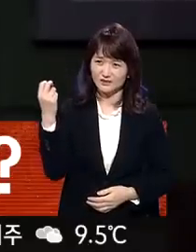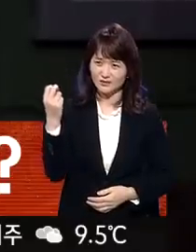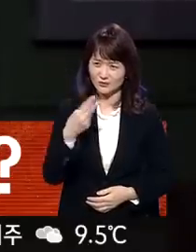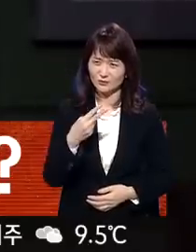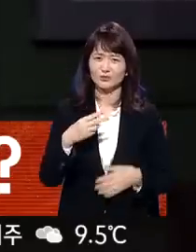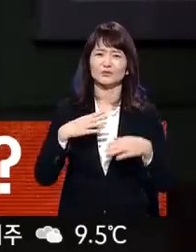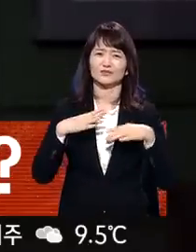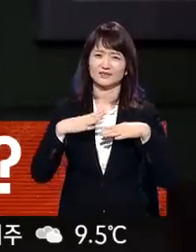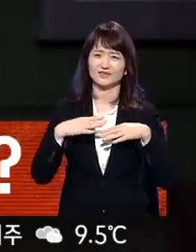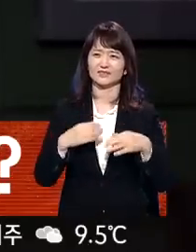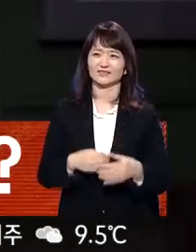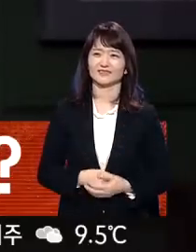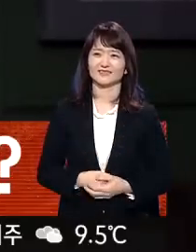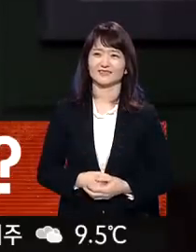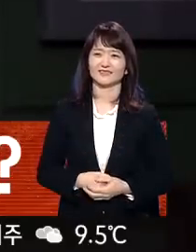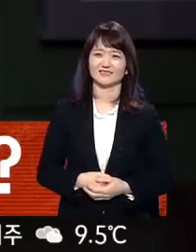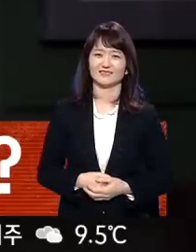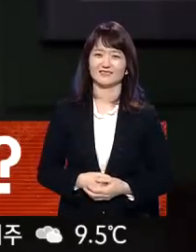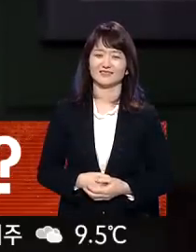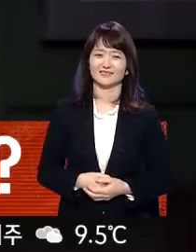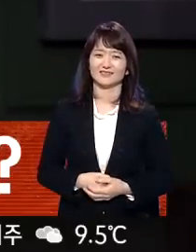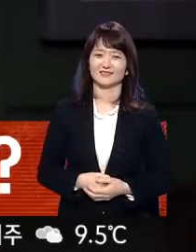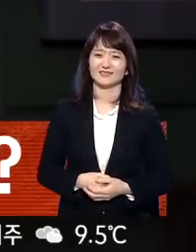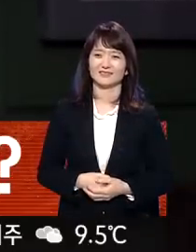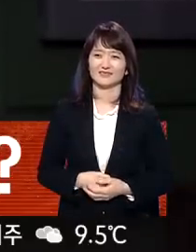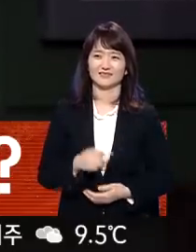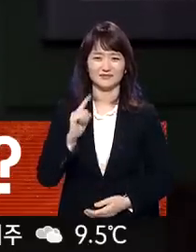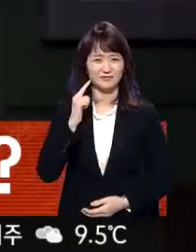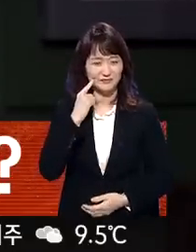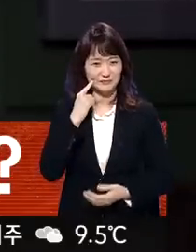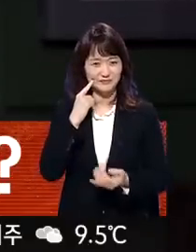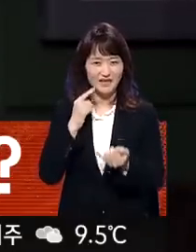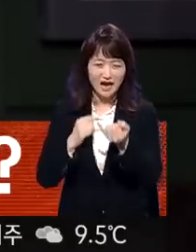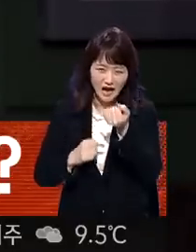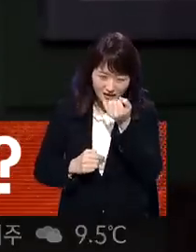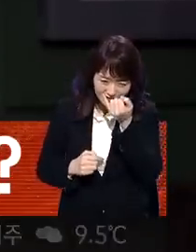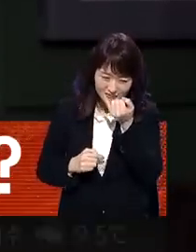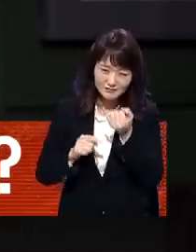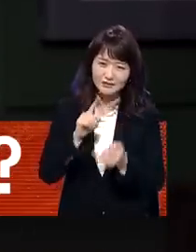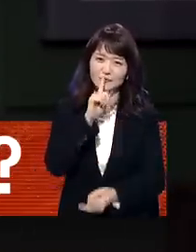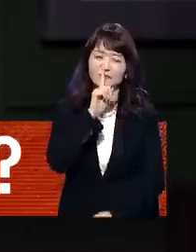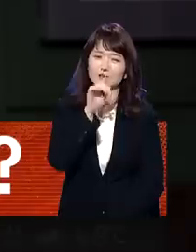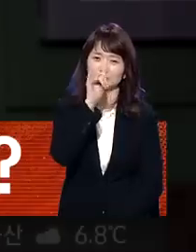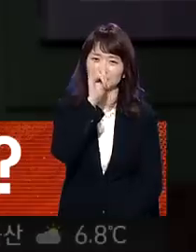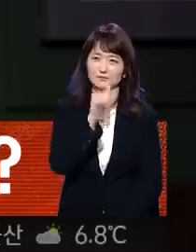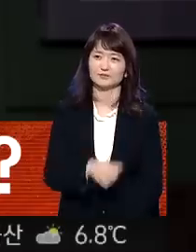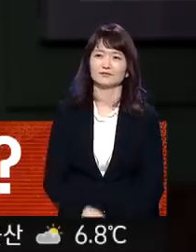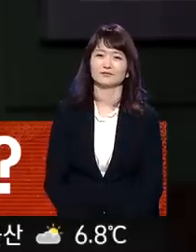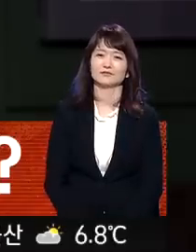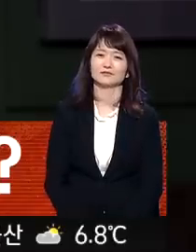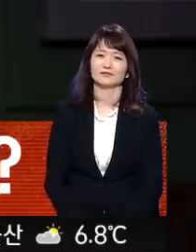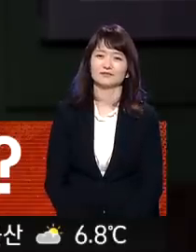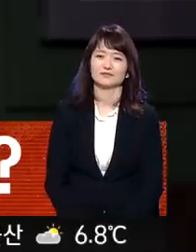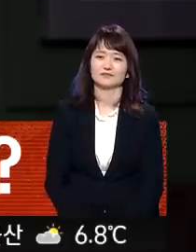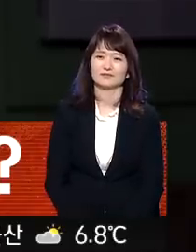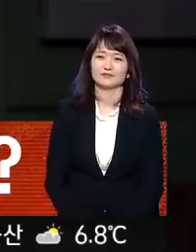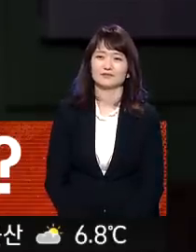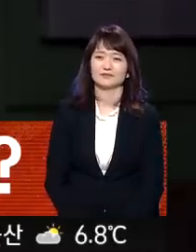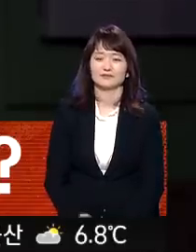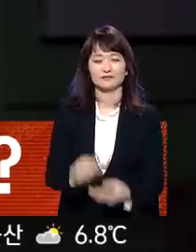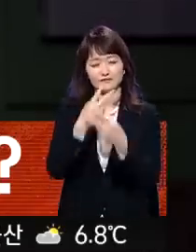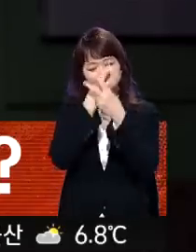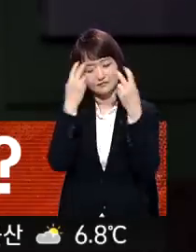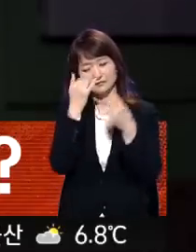말씀을 하셨고요. 아, 승희원님. 앨리스님, 이쁘다고 깨무나 봐요. 이렇게도 말씀을 하셨고요. 별빛 가득 최은지님,